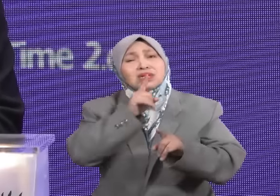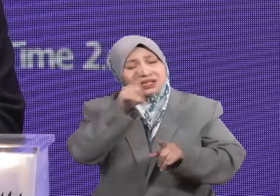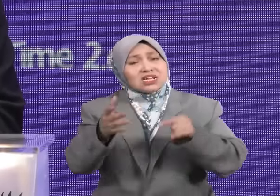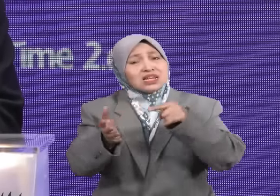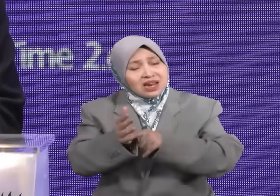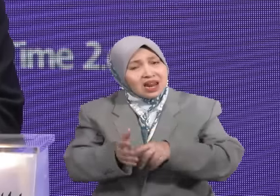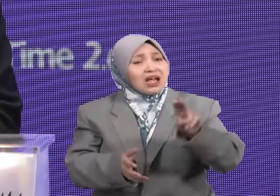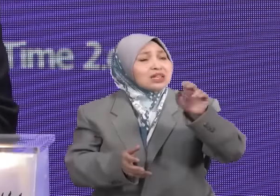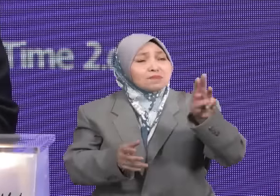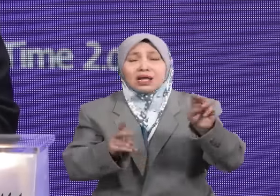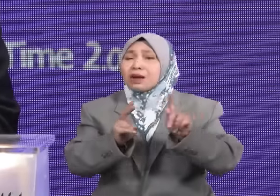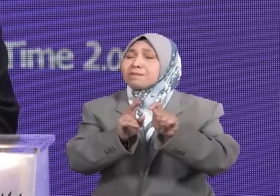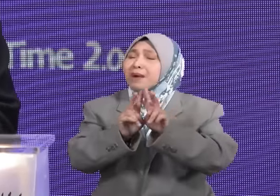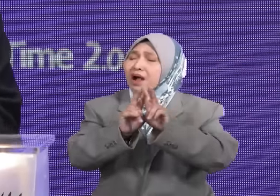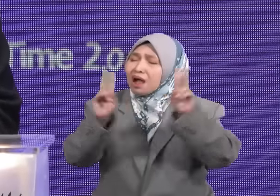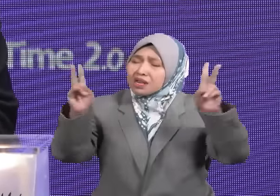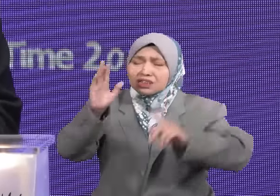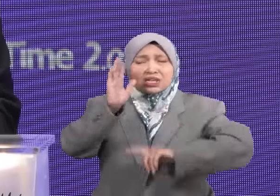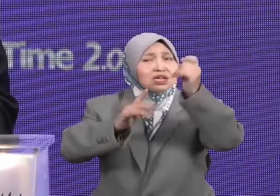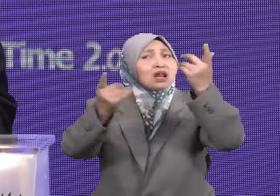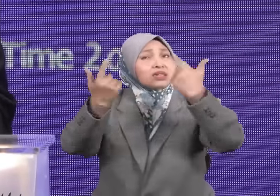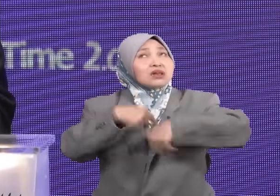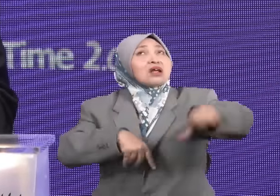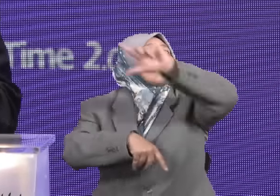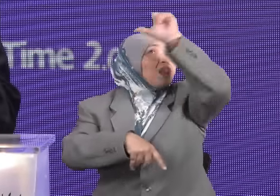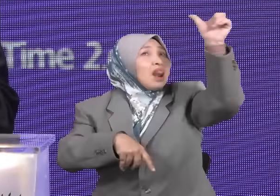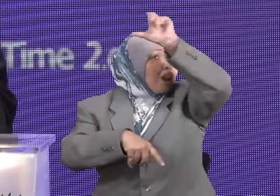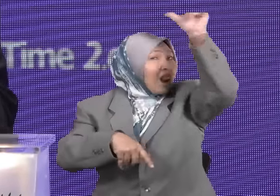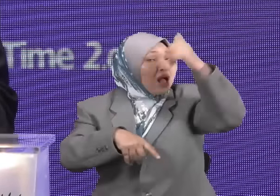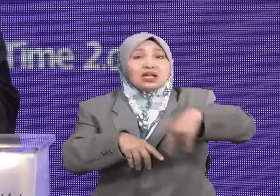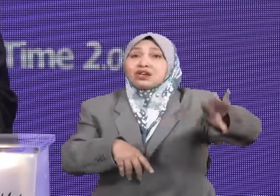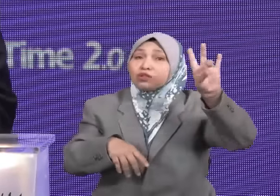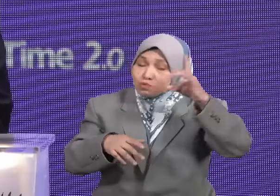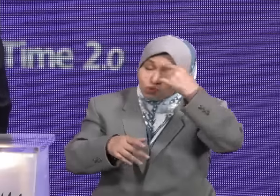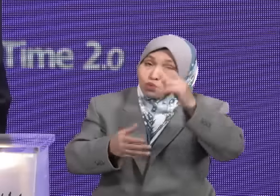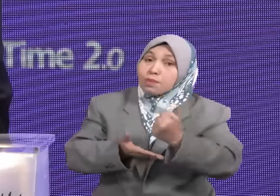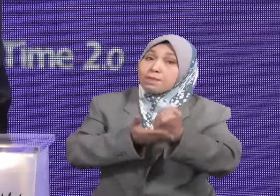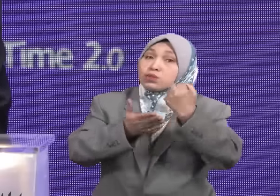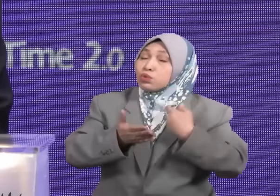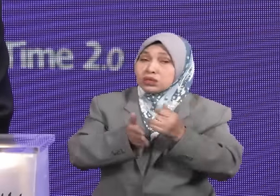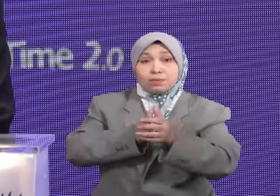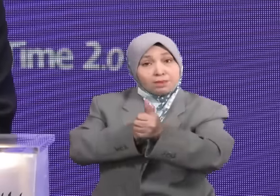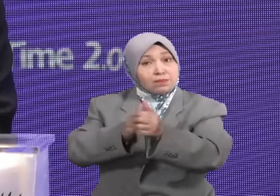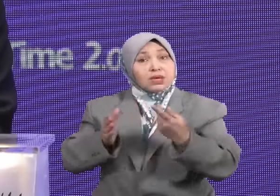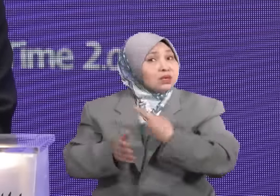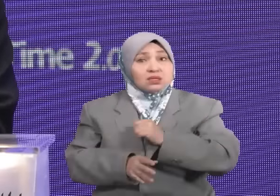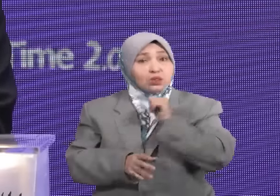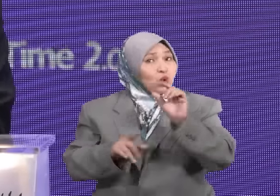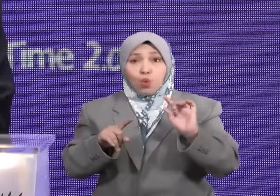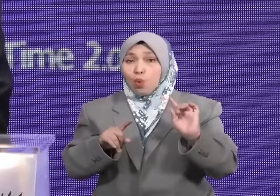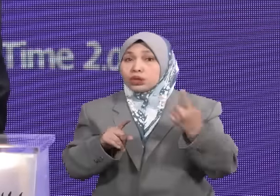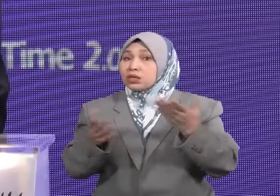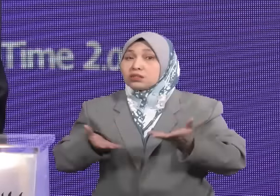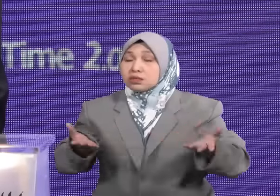yang paling tinggi datang daripada langit yang tujuh itu untuk membantu kita, memimpin kita, bukan sekadar di sini